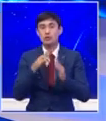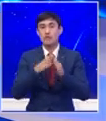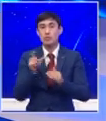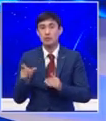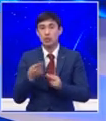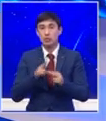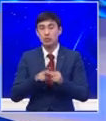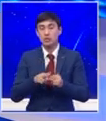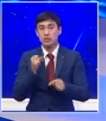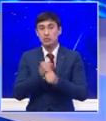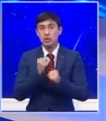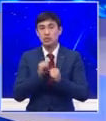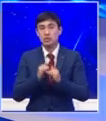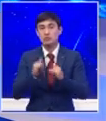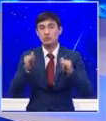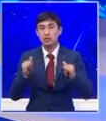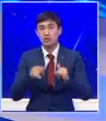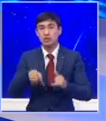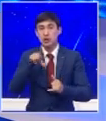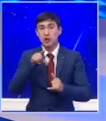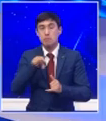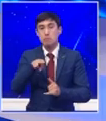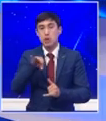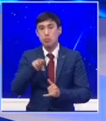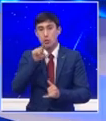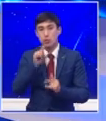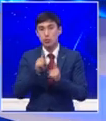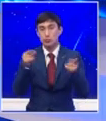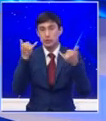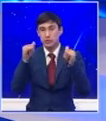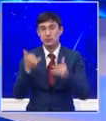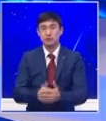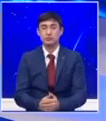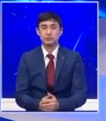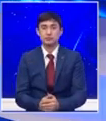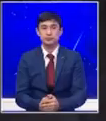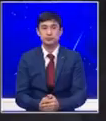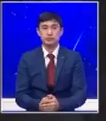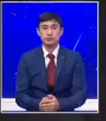из фермеров, который занимается разведением перепелов и крупного рогатого скота.